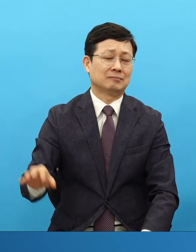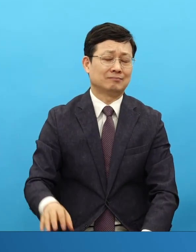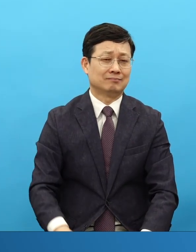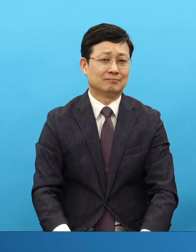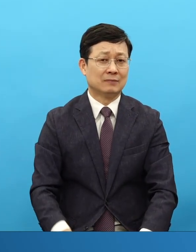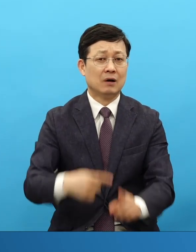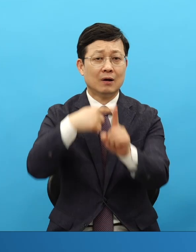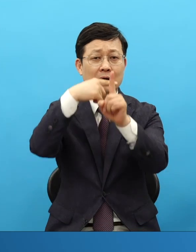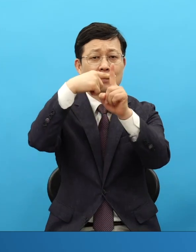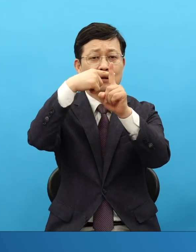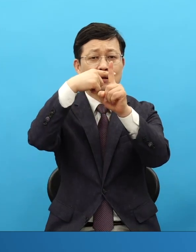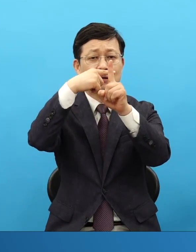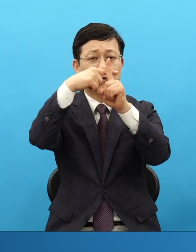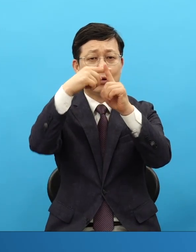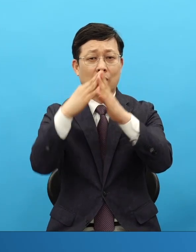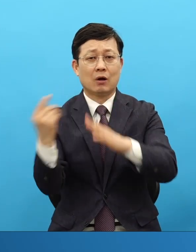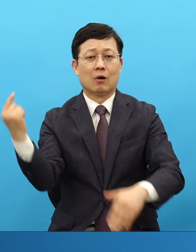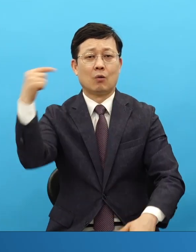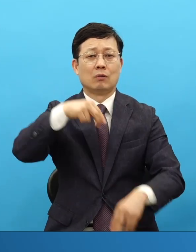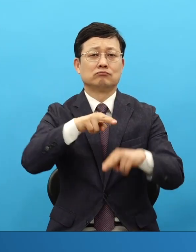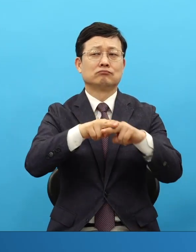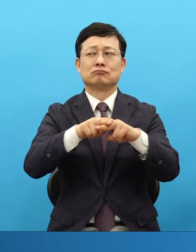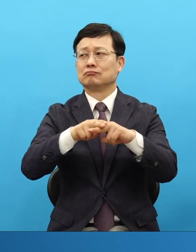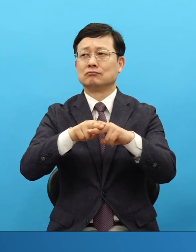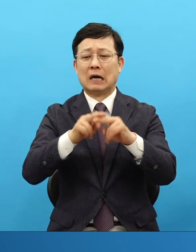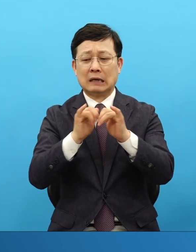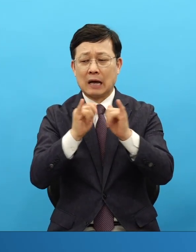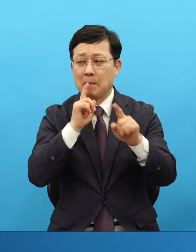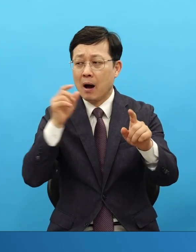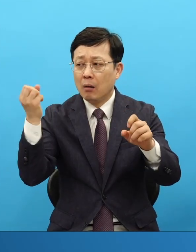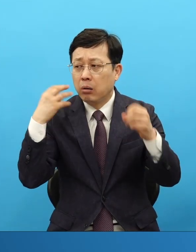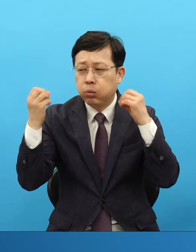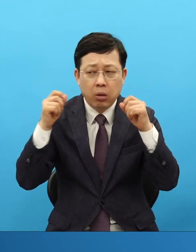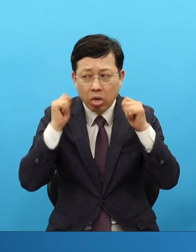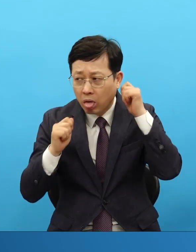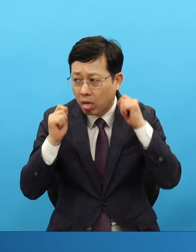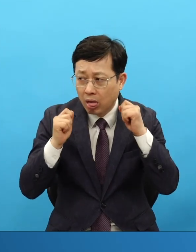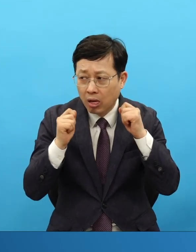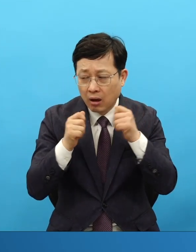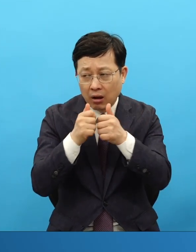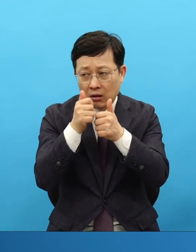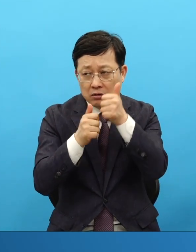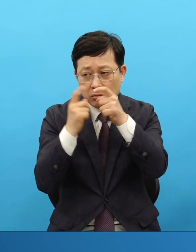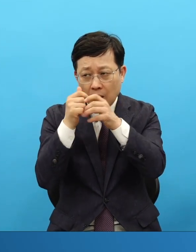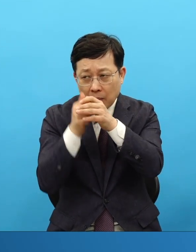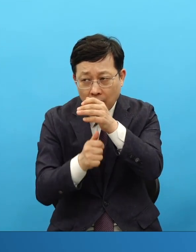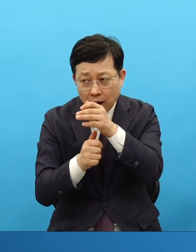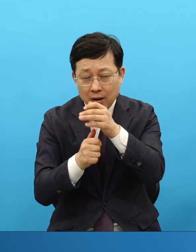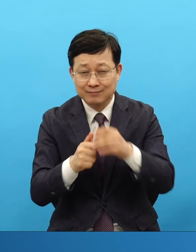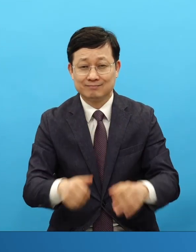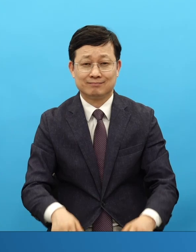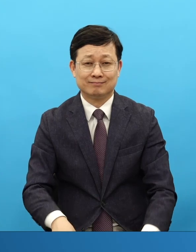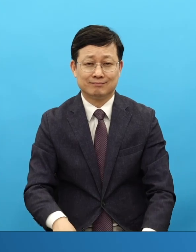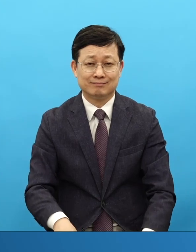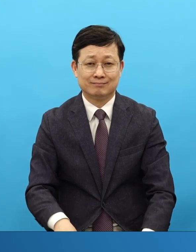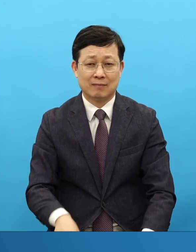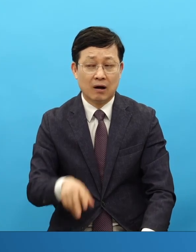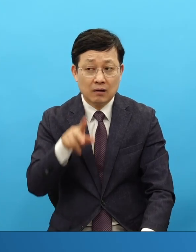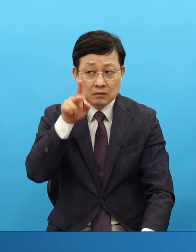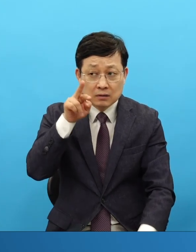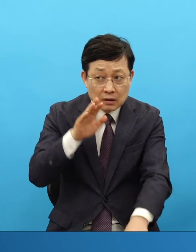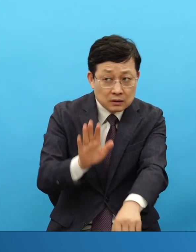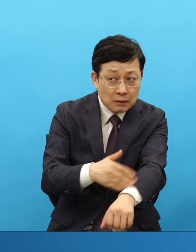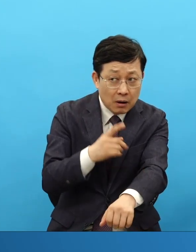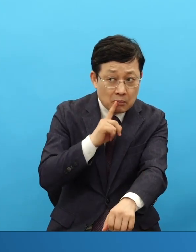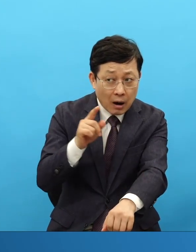사람 교회 와서도요. 사람 소리 듣고 And some people even come to church and listen to the words of others. 시험 드는 소리 듣고 They listen to the words of being tested. 틀린 소리 듣고